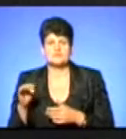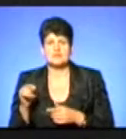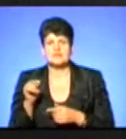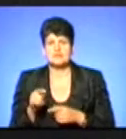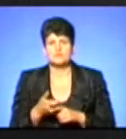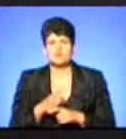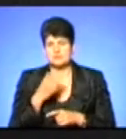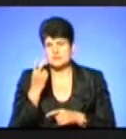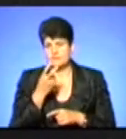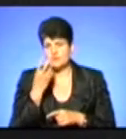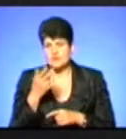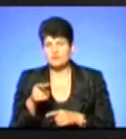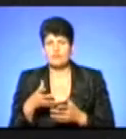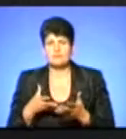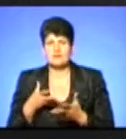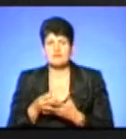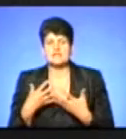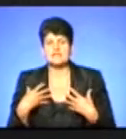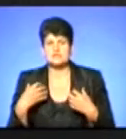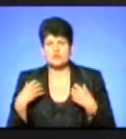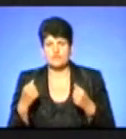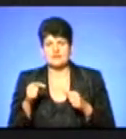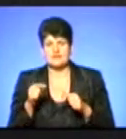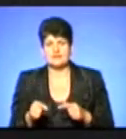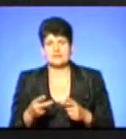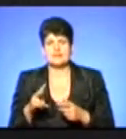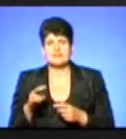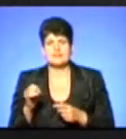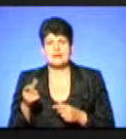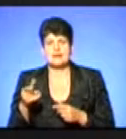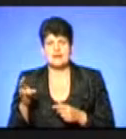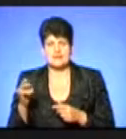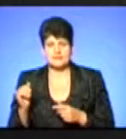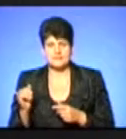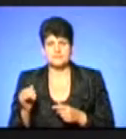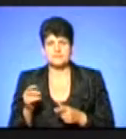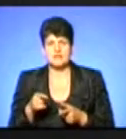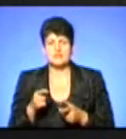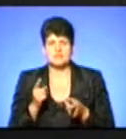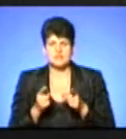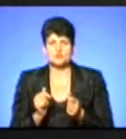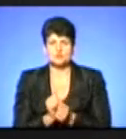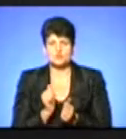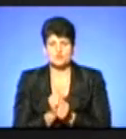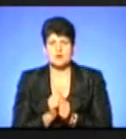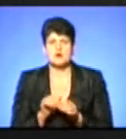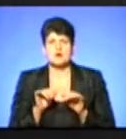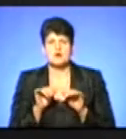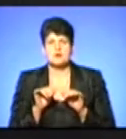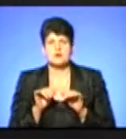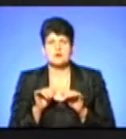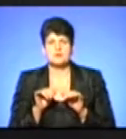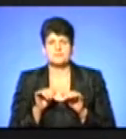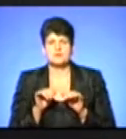дуже воняє. Воно впливає на здоров'я, на їхні легені. І дійсно, ті суха рослинність, яка попередньо була